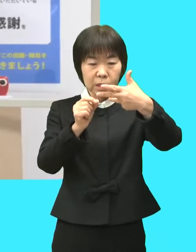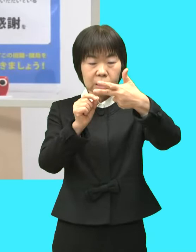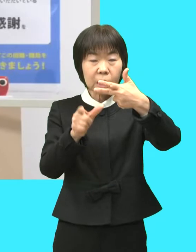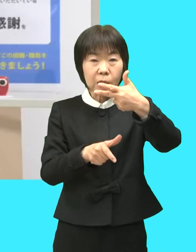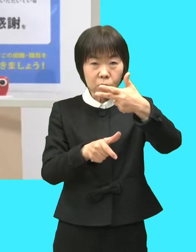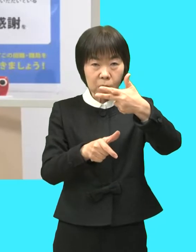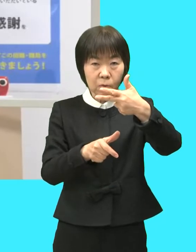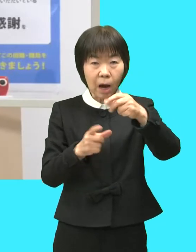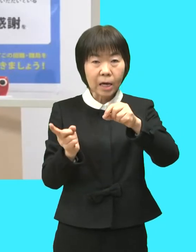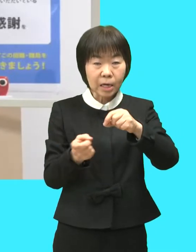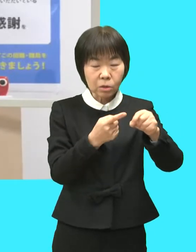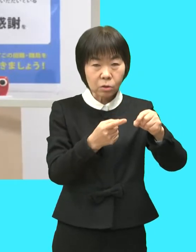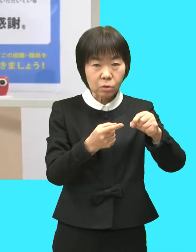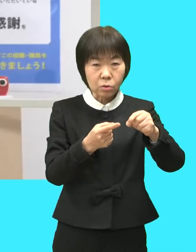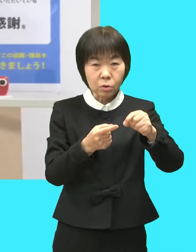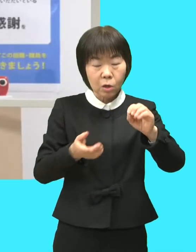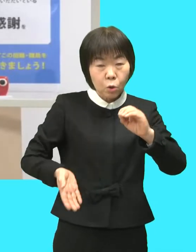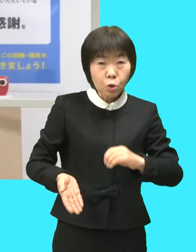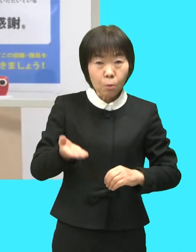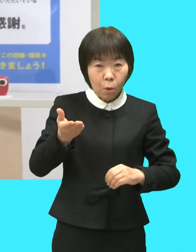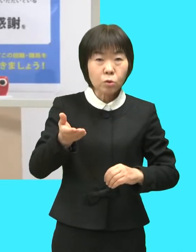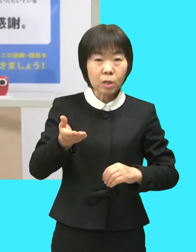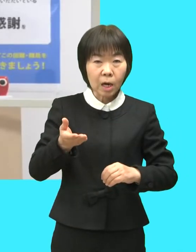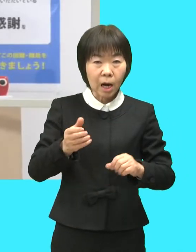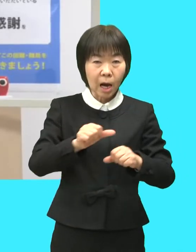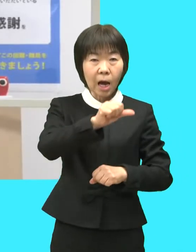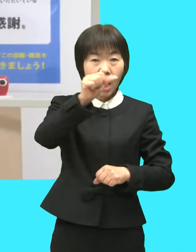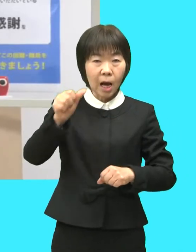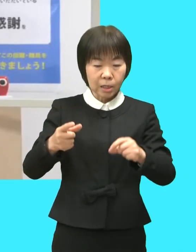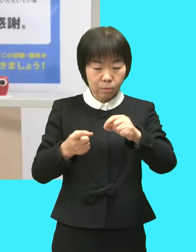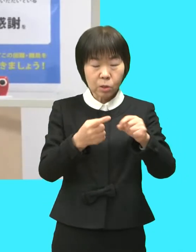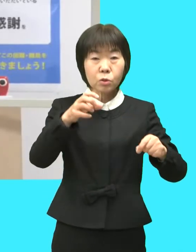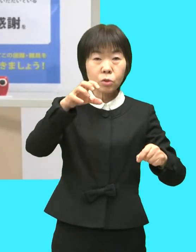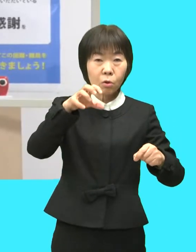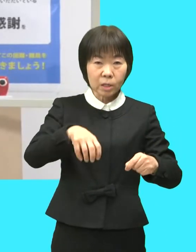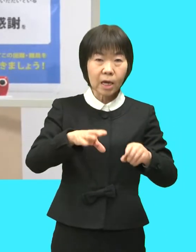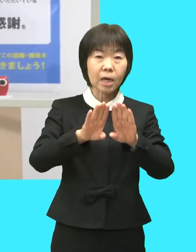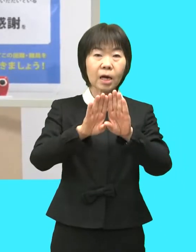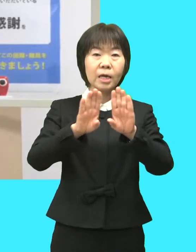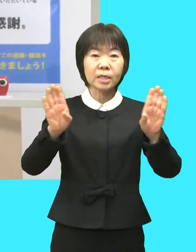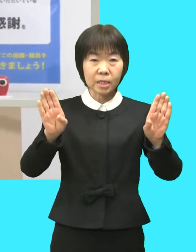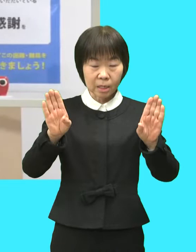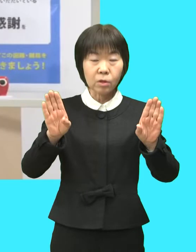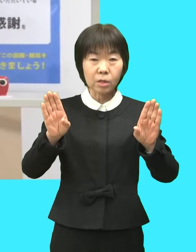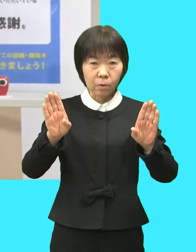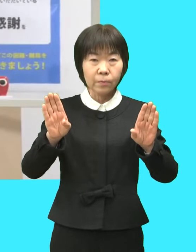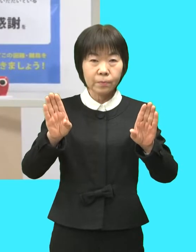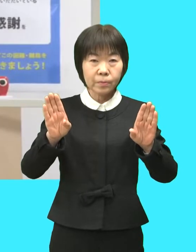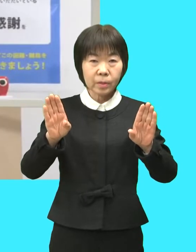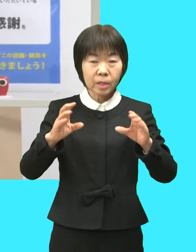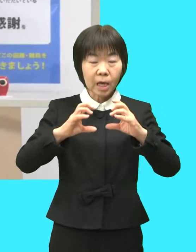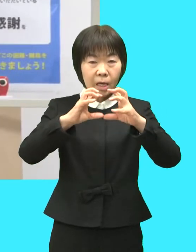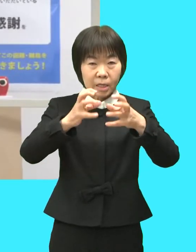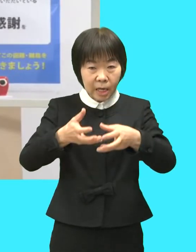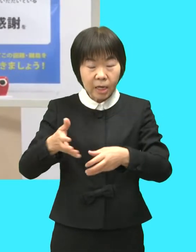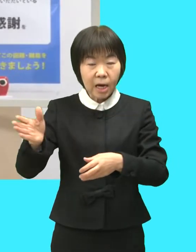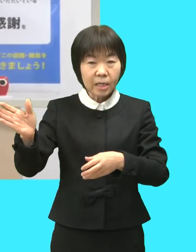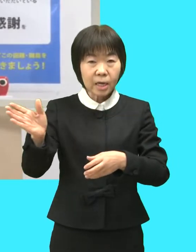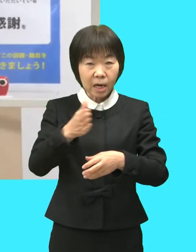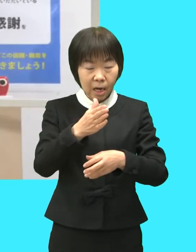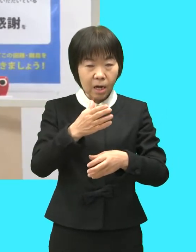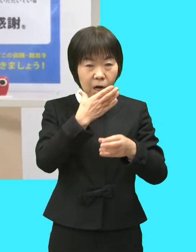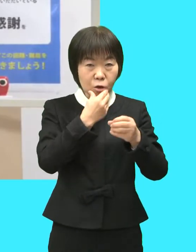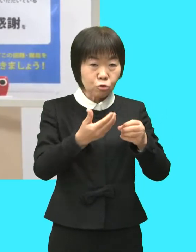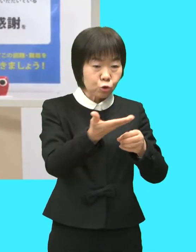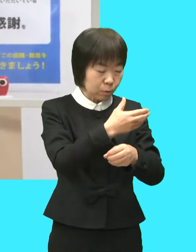には野球・ソフトボール競技が東球場で開催されるなど、世界から福島